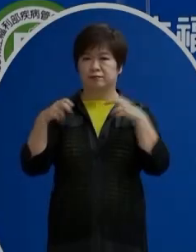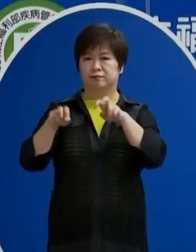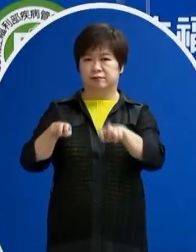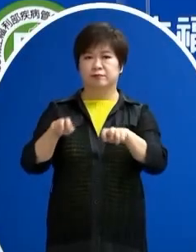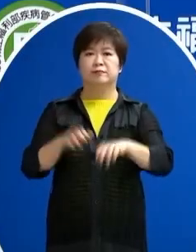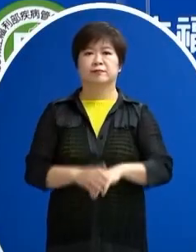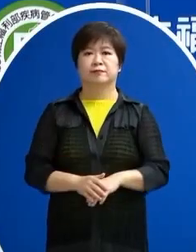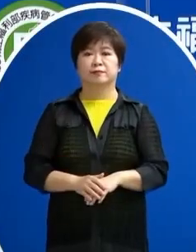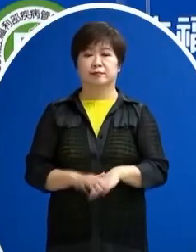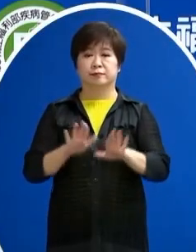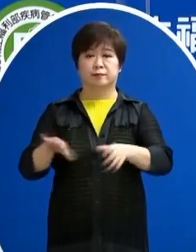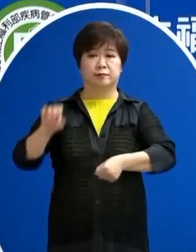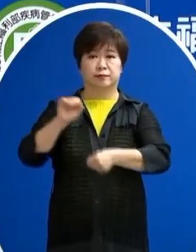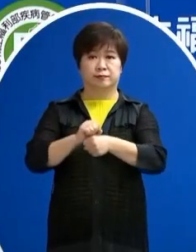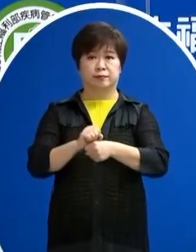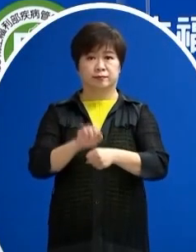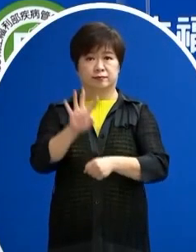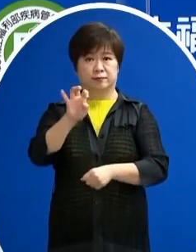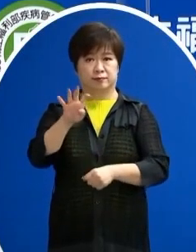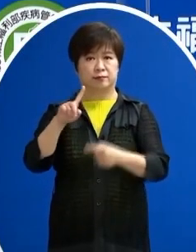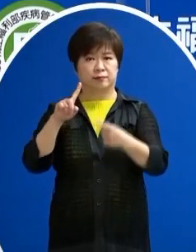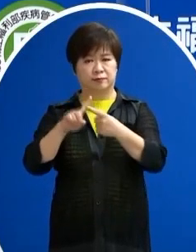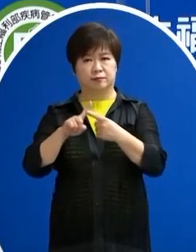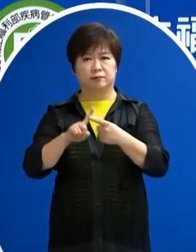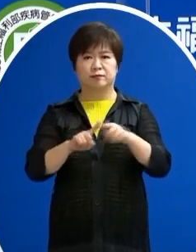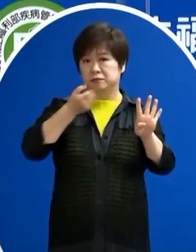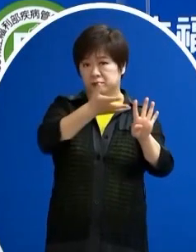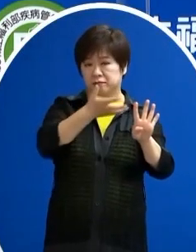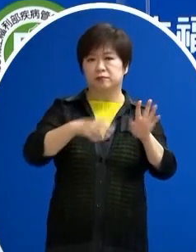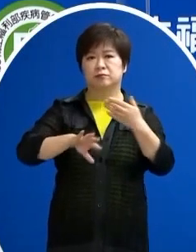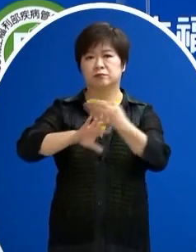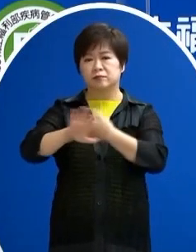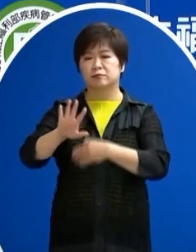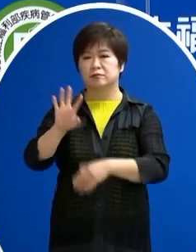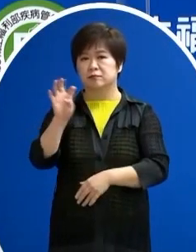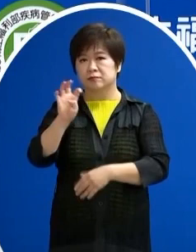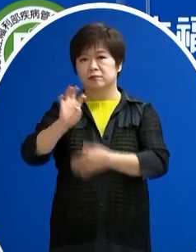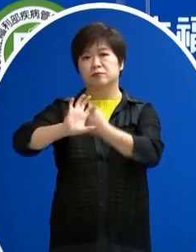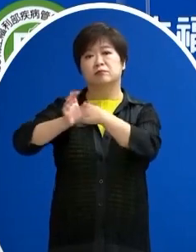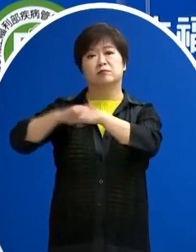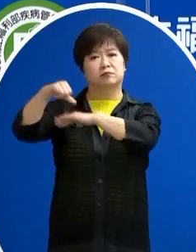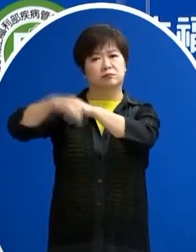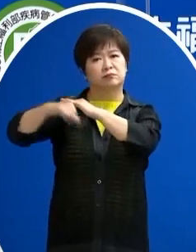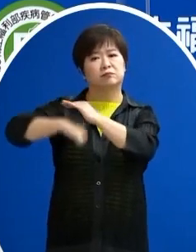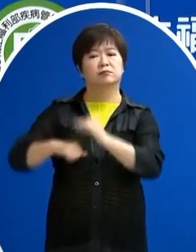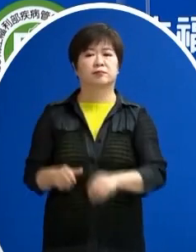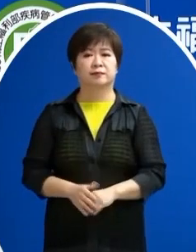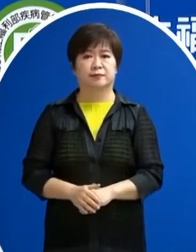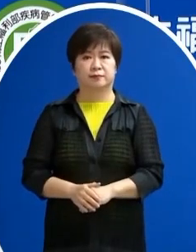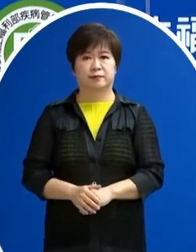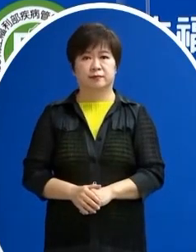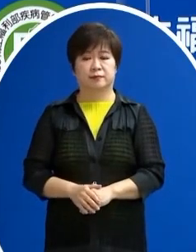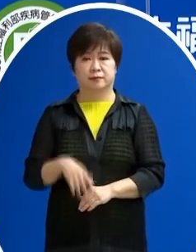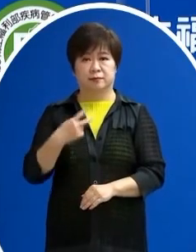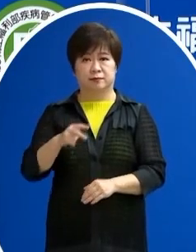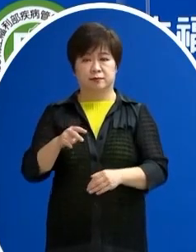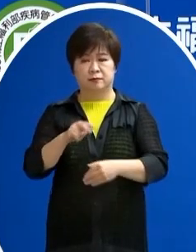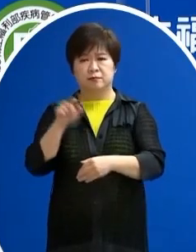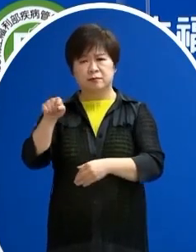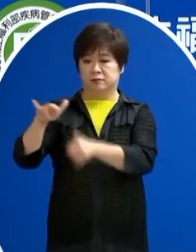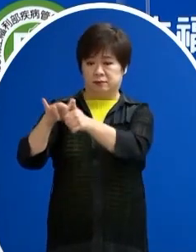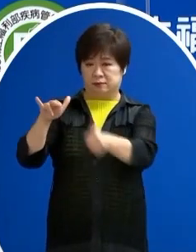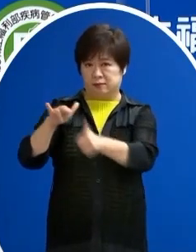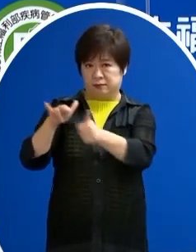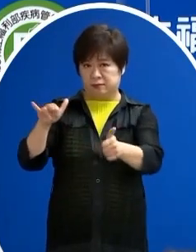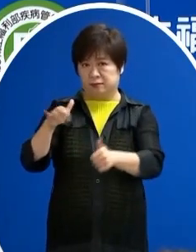今天有新增44例、哦、那有4例本土，40例的境外移入，那境外移入当中有25例是这